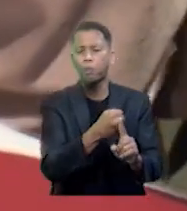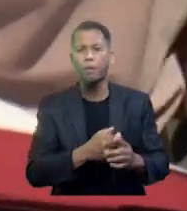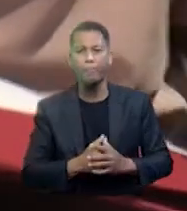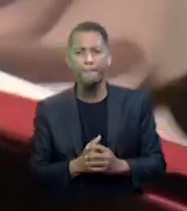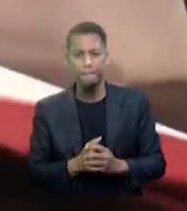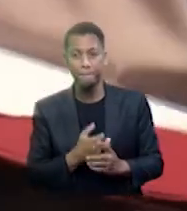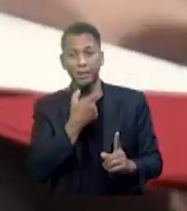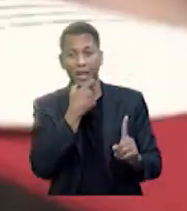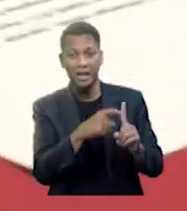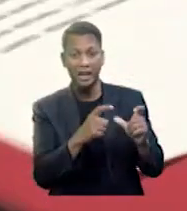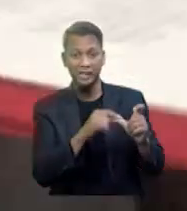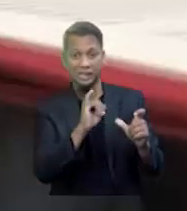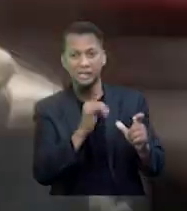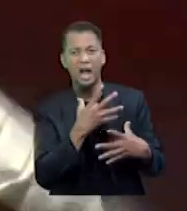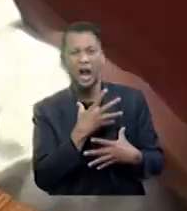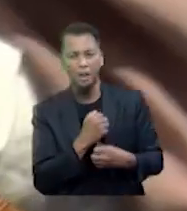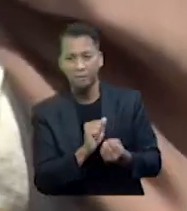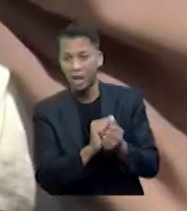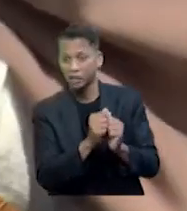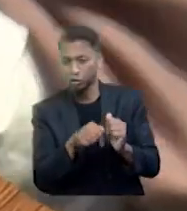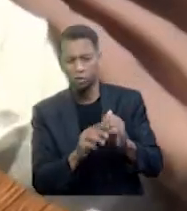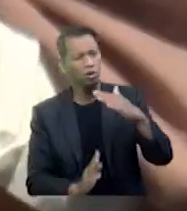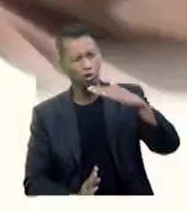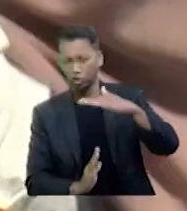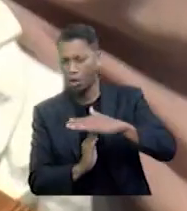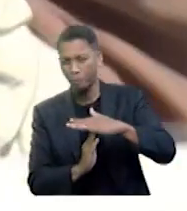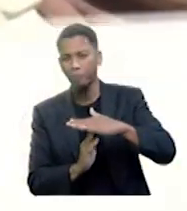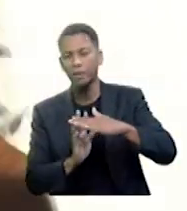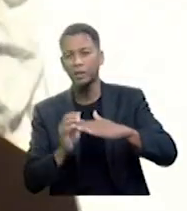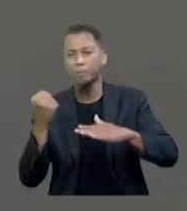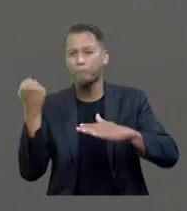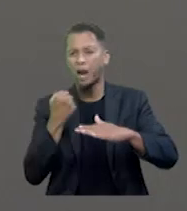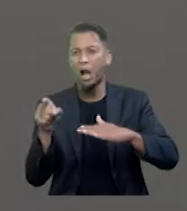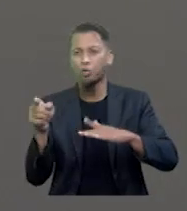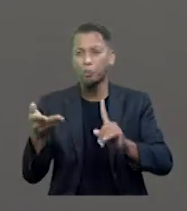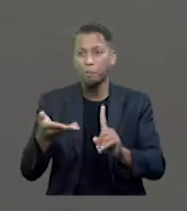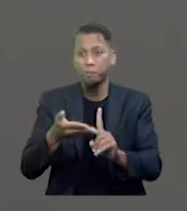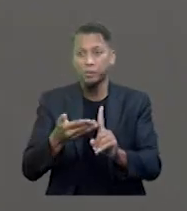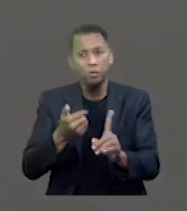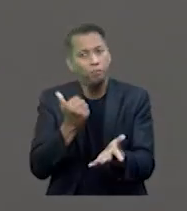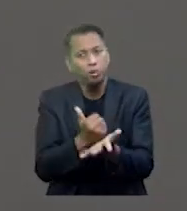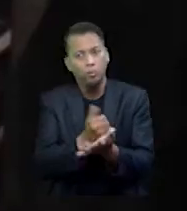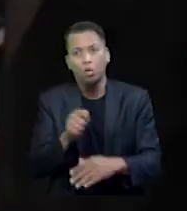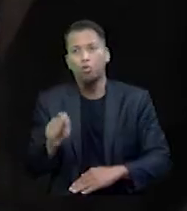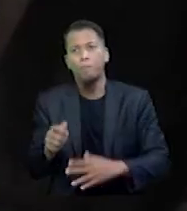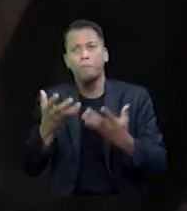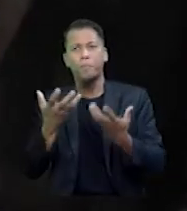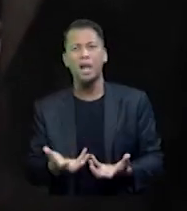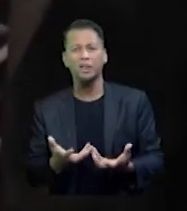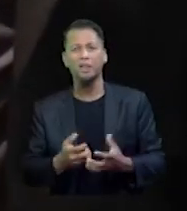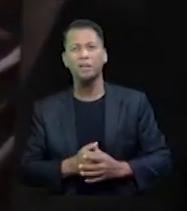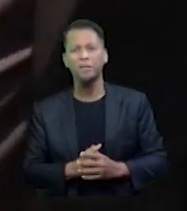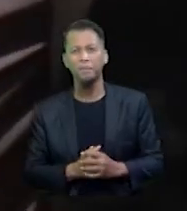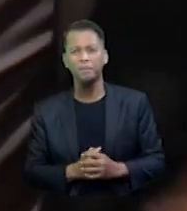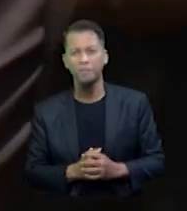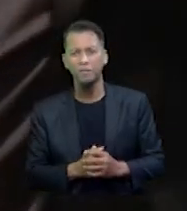yang menjeratnya segera dihentikan dan pelaku pencabulan terhadap cucunya bisa dihukum seberat-beratnya. Kasus pencabulan